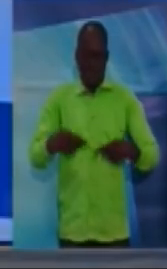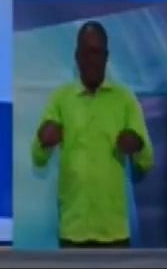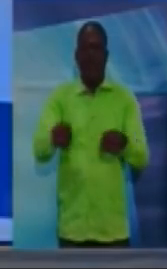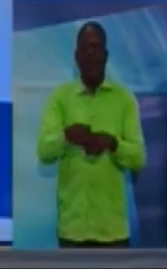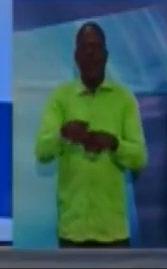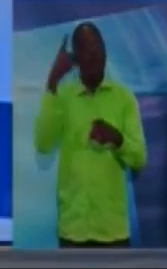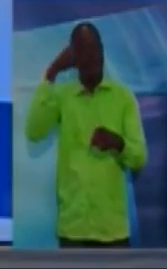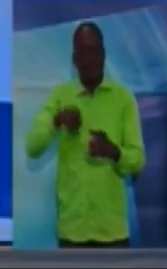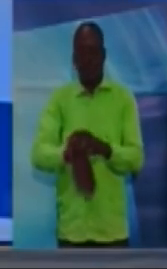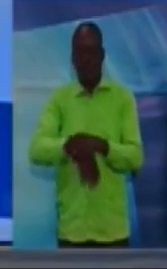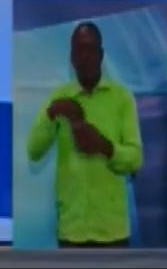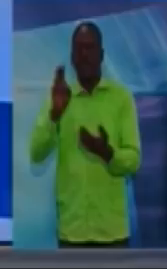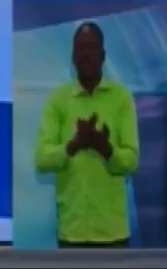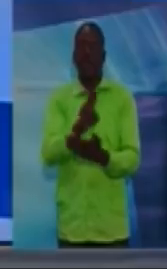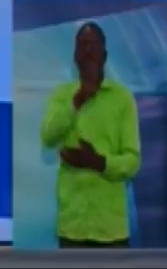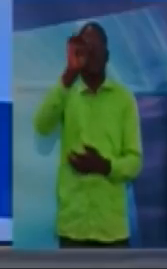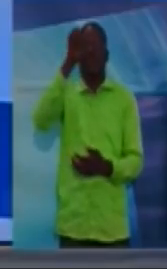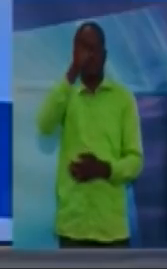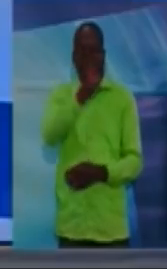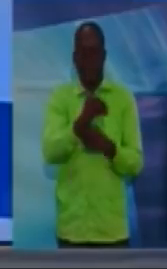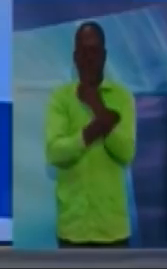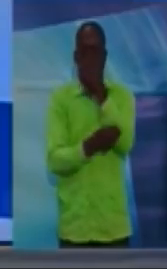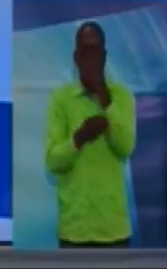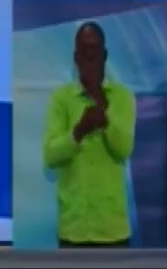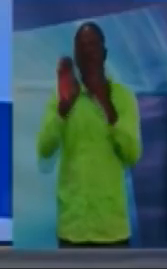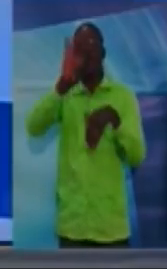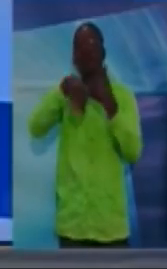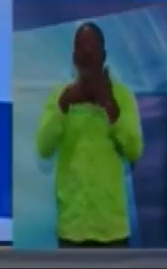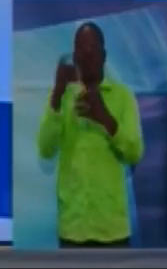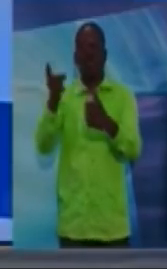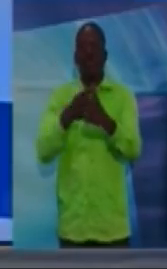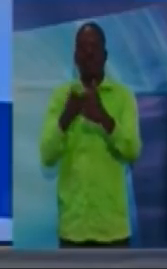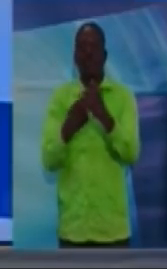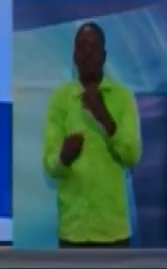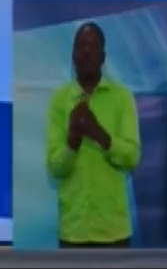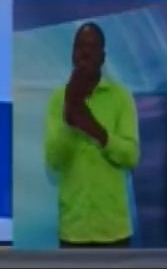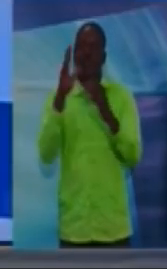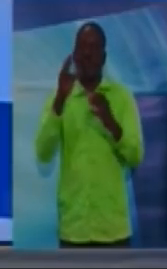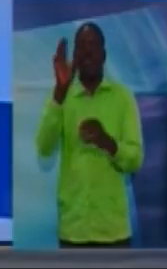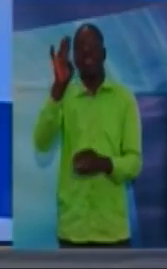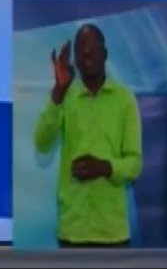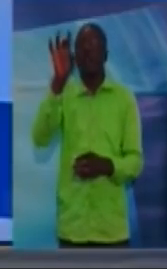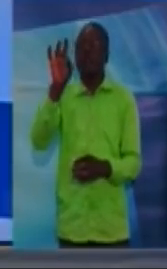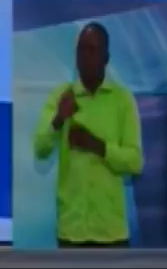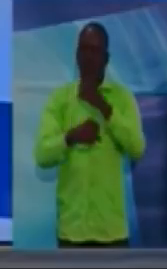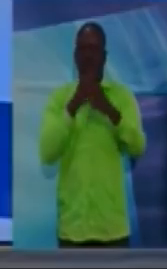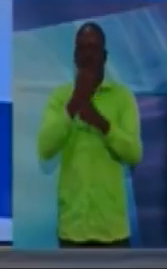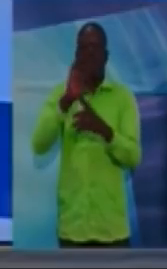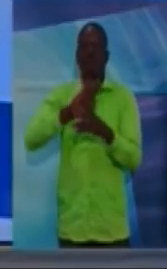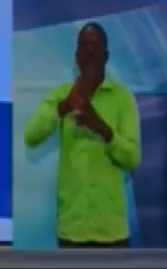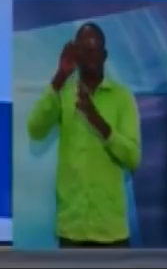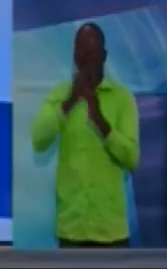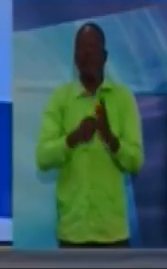médecins fraîchement sortis de l'université de Waiguia, la toute première promotion après 7 à 8 années de formation. Ils